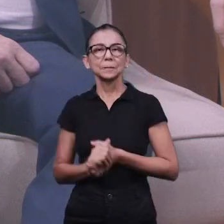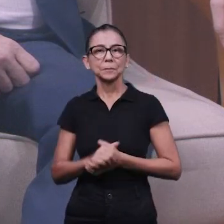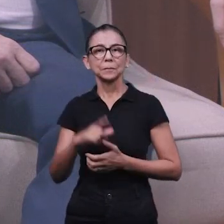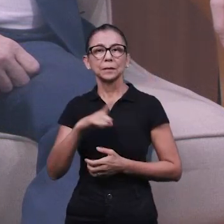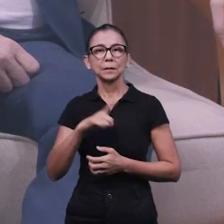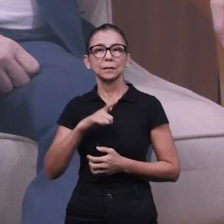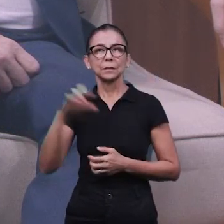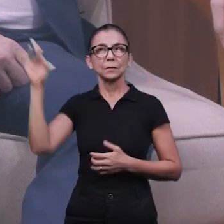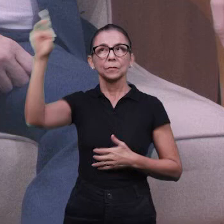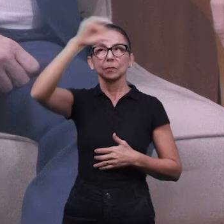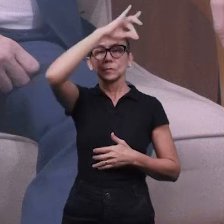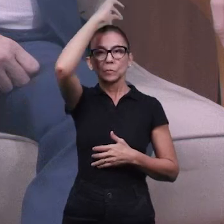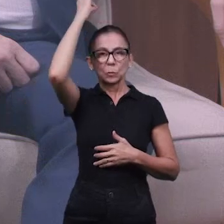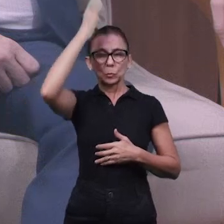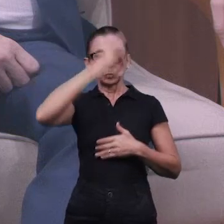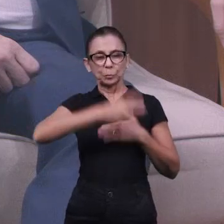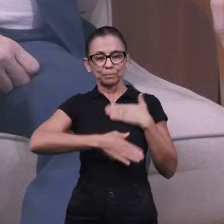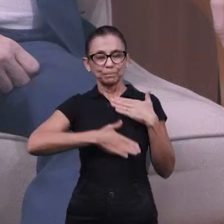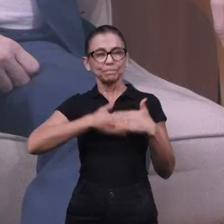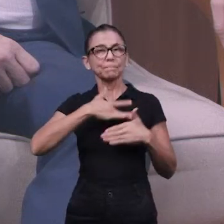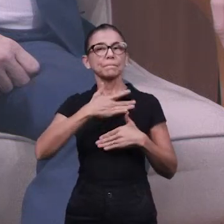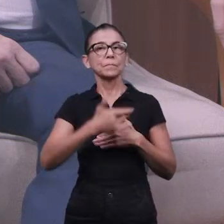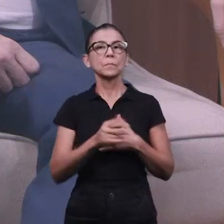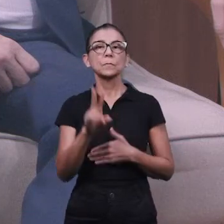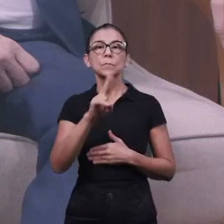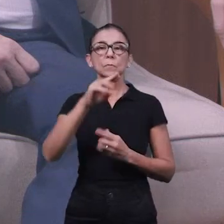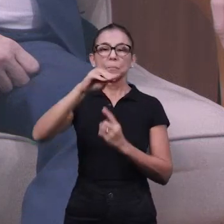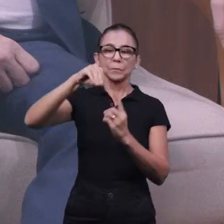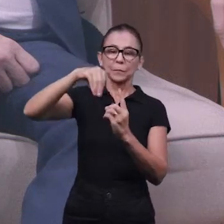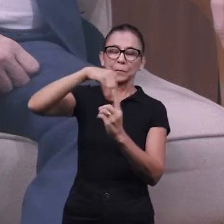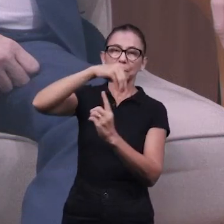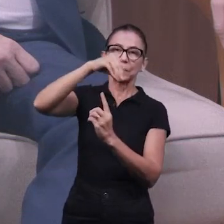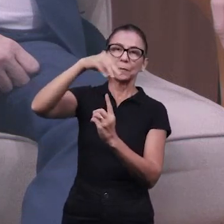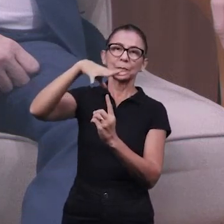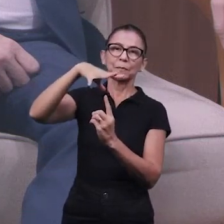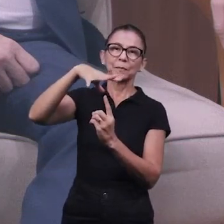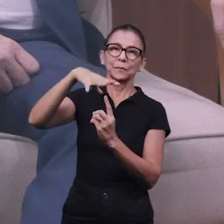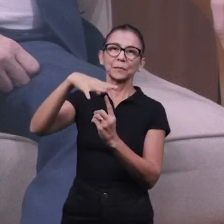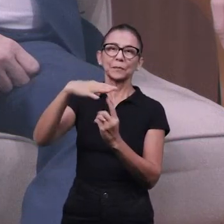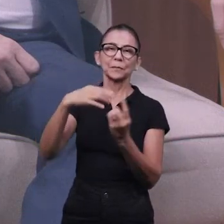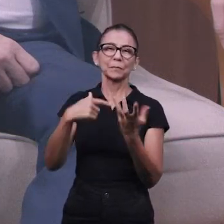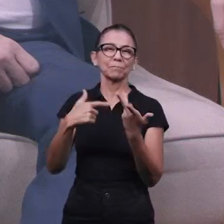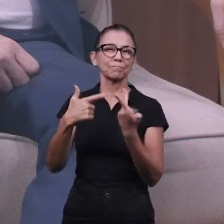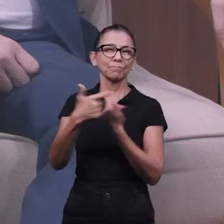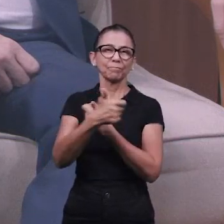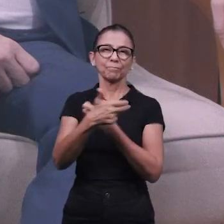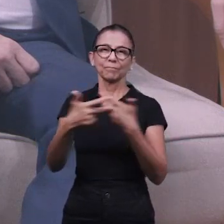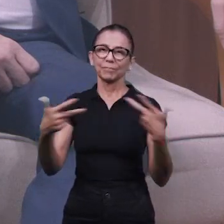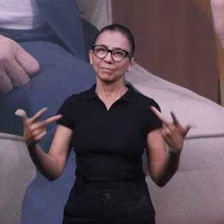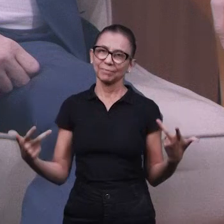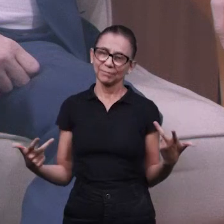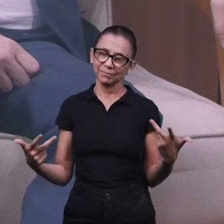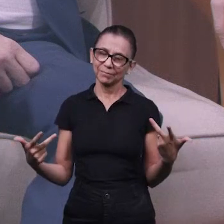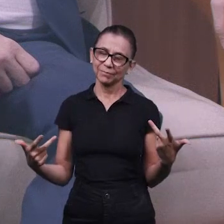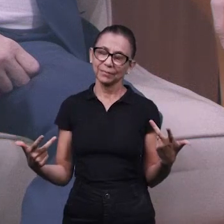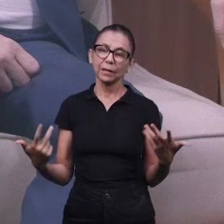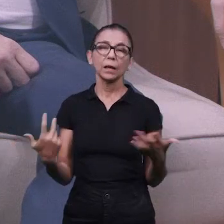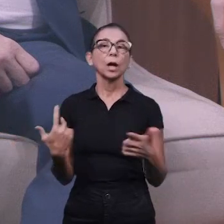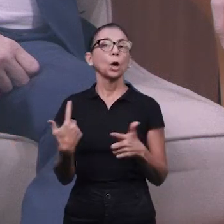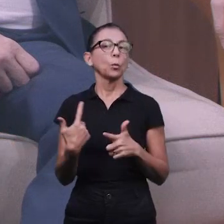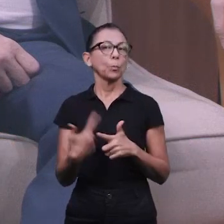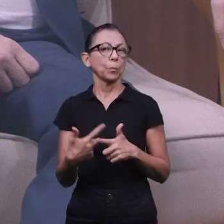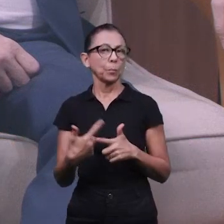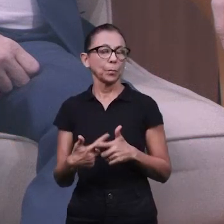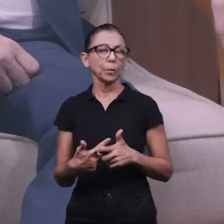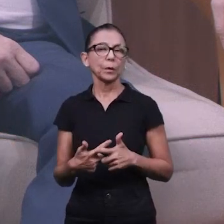obéissance, être rempli du Saint-Esprit, en utilisant les ressources de la grâce et beaucoup d'autres